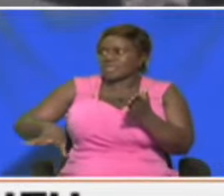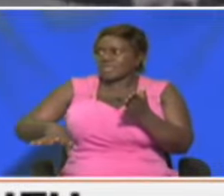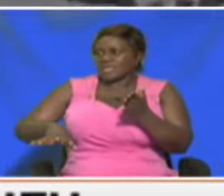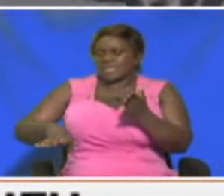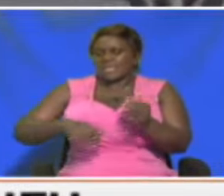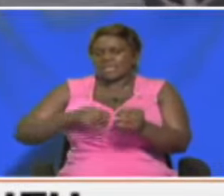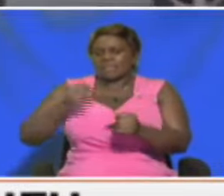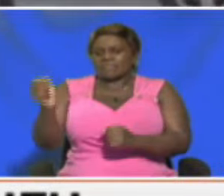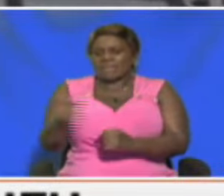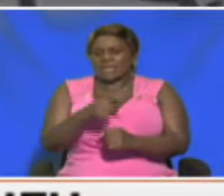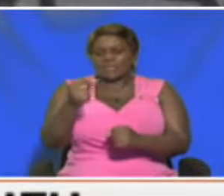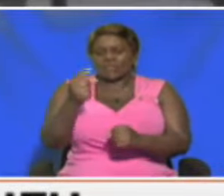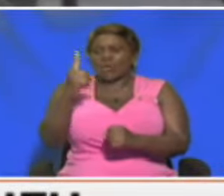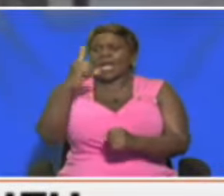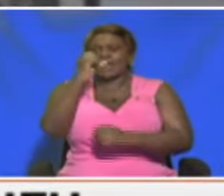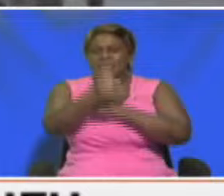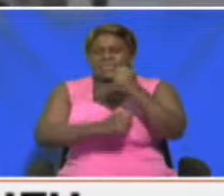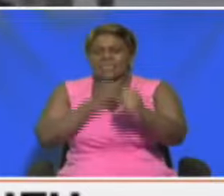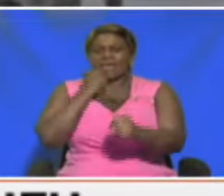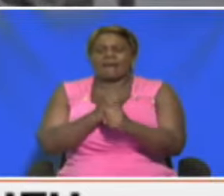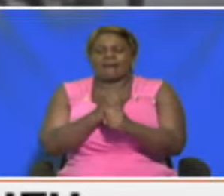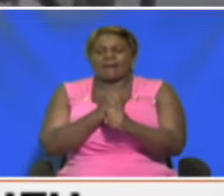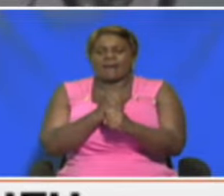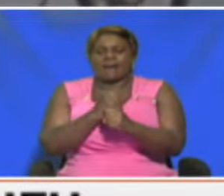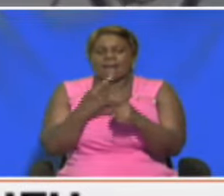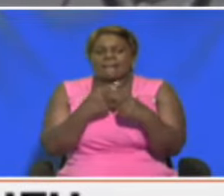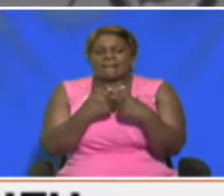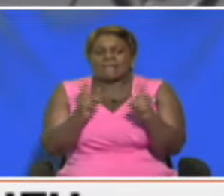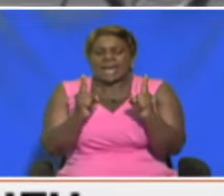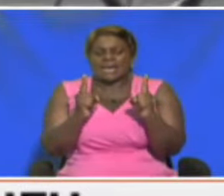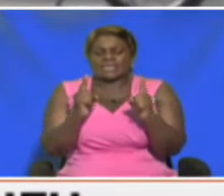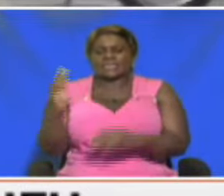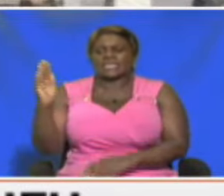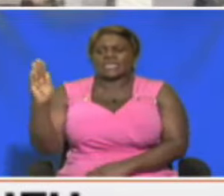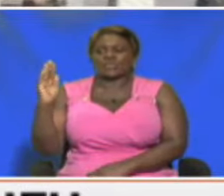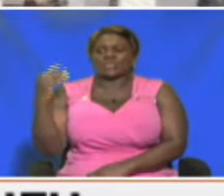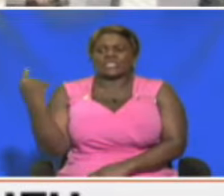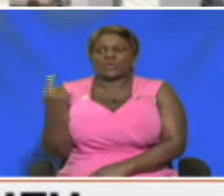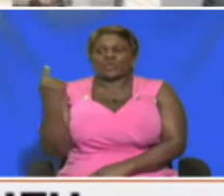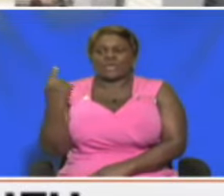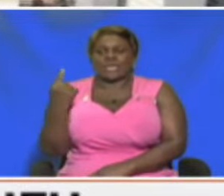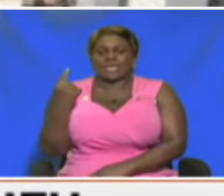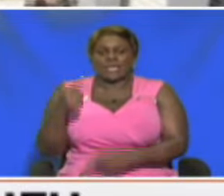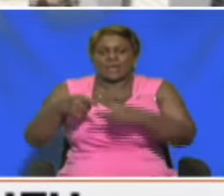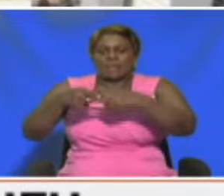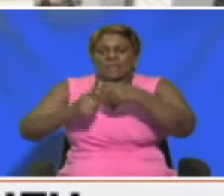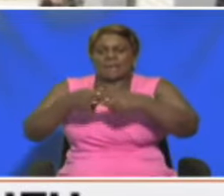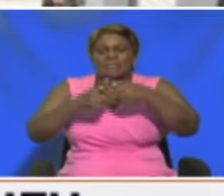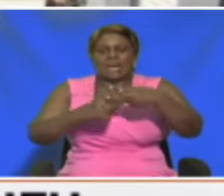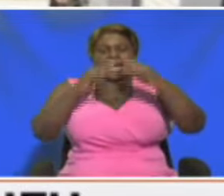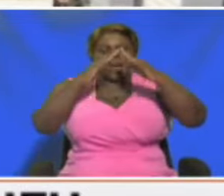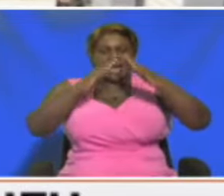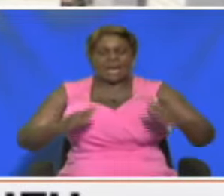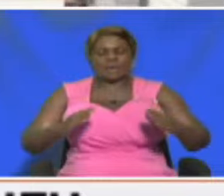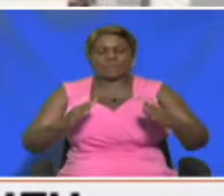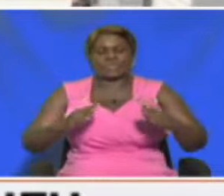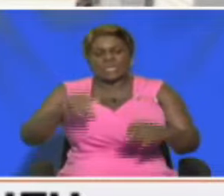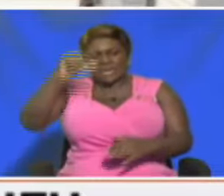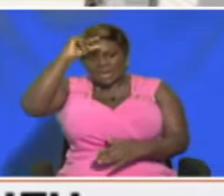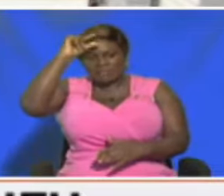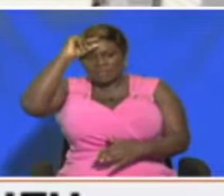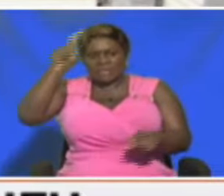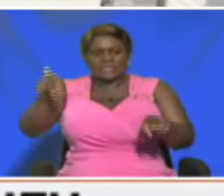kipindi cha miezi 12 ijayo, ila za usalama. Ukarabati wa vyumba na maeneo ya kiserikali